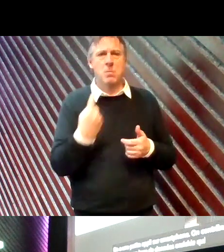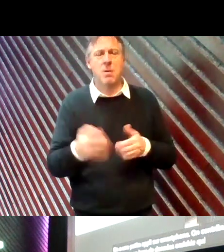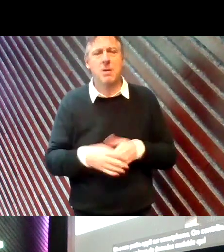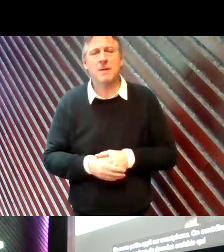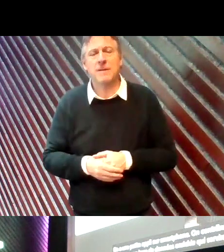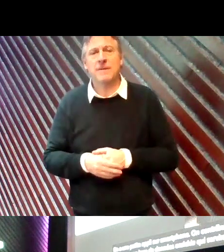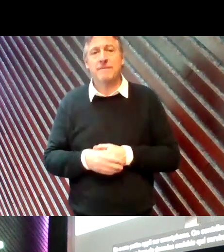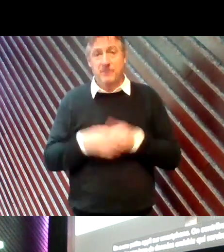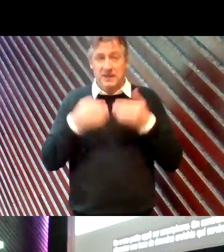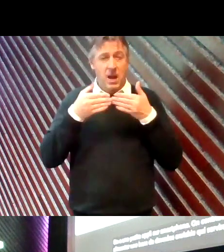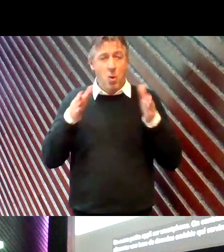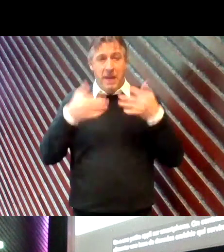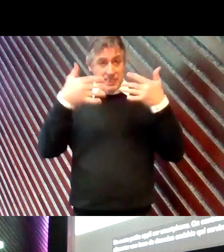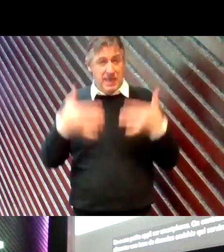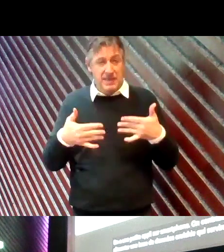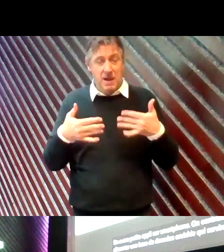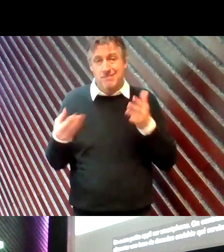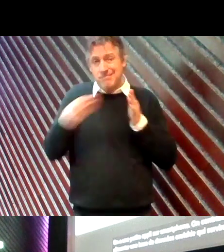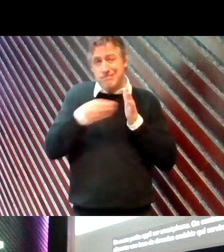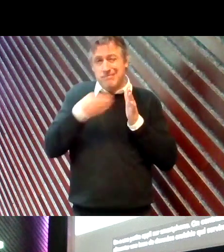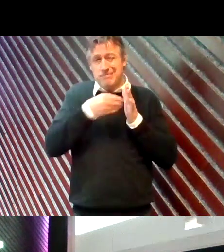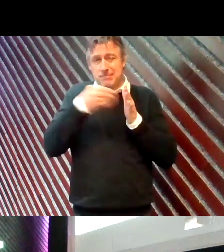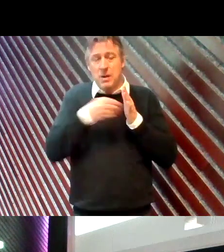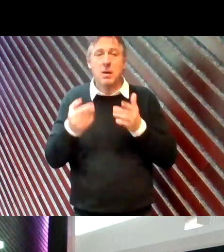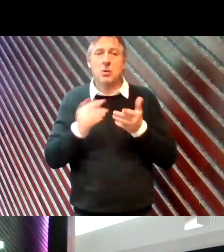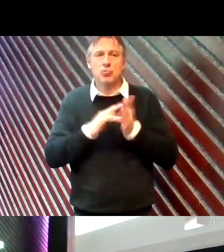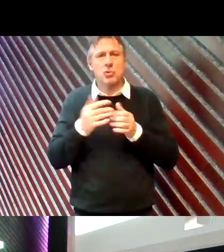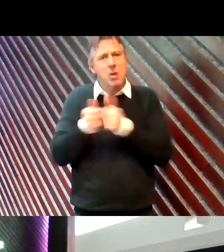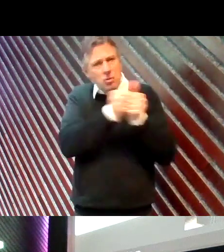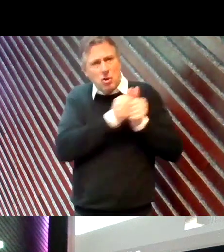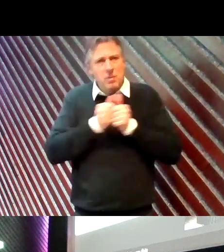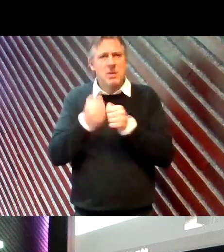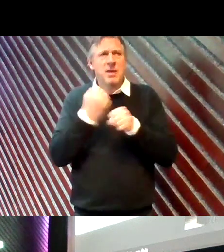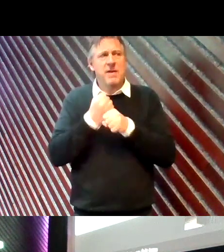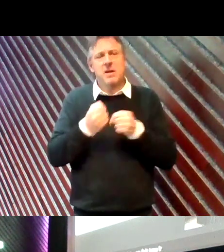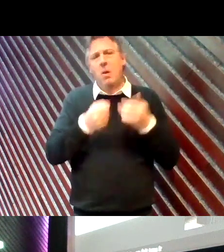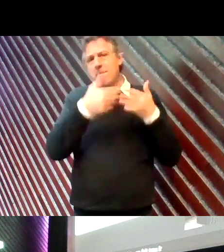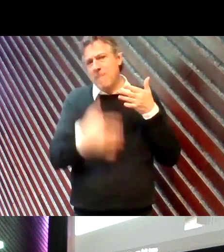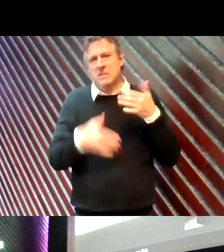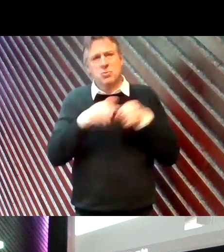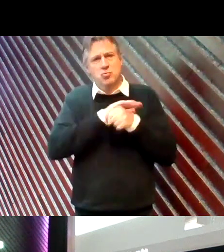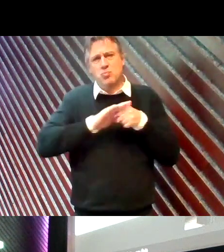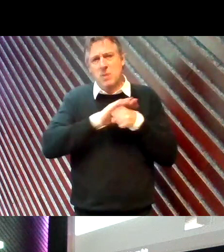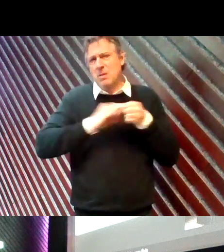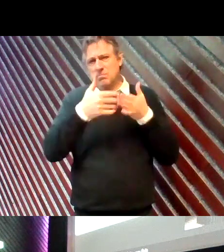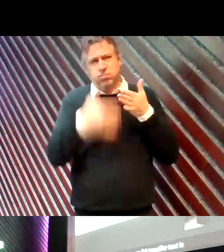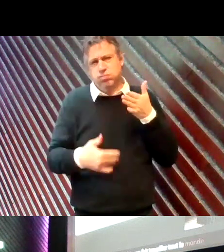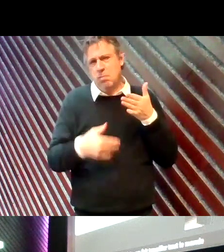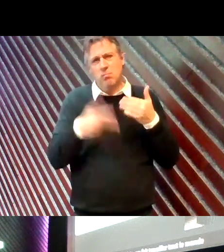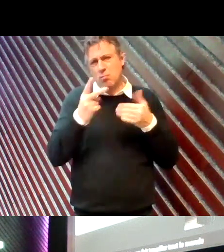'open data permet ça de faire travailler tout le monde ensemble et d'espérer avoir cette base la plus exhaustive et à jour possible